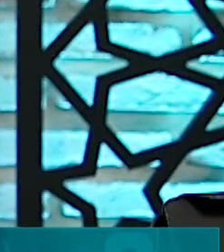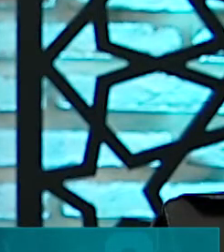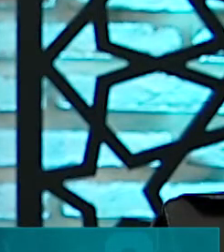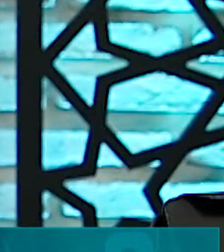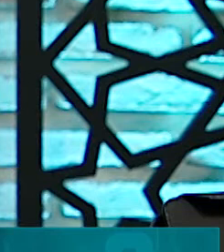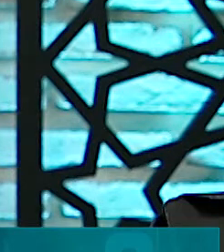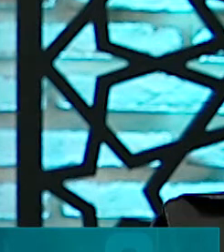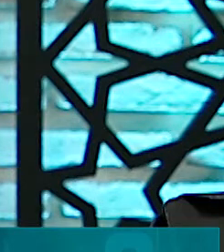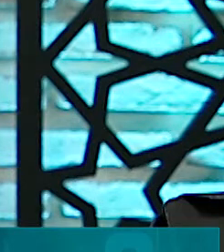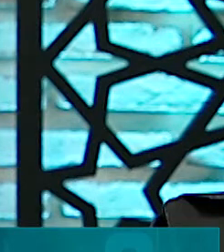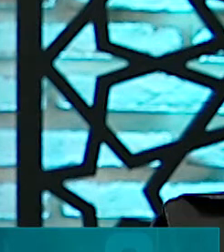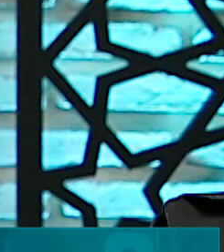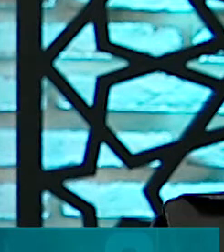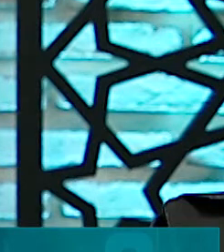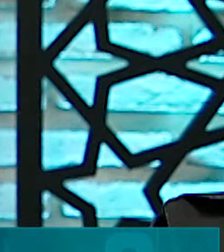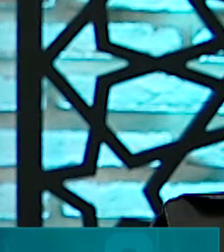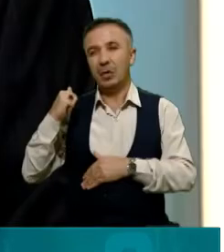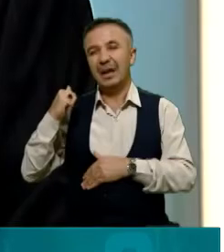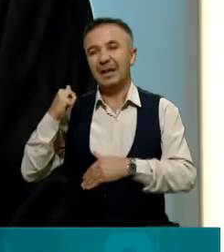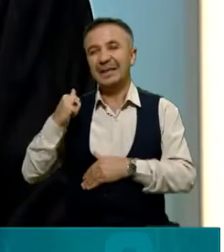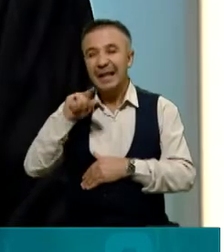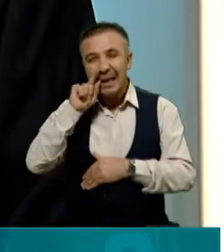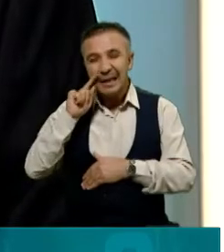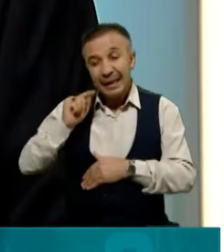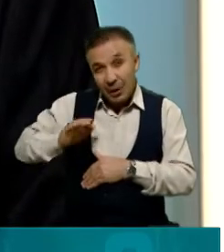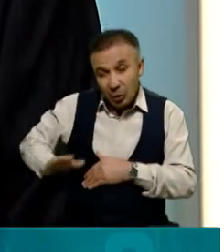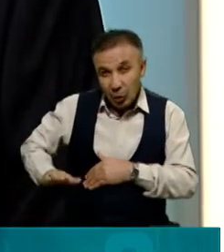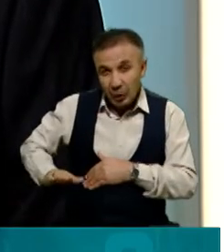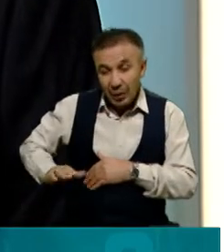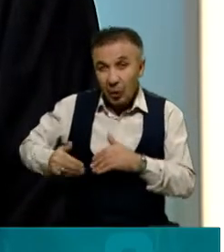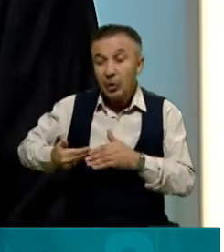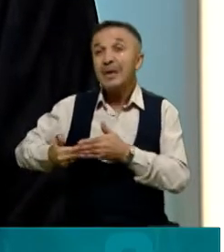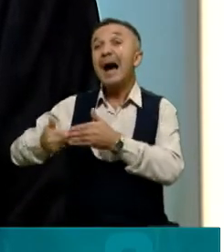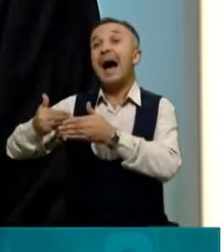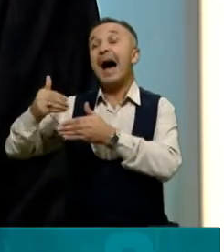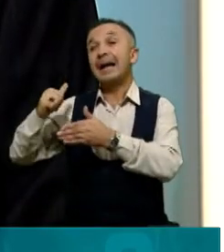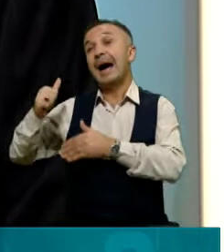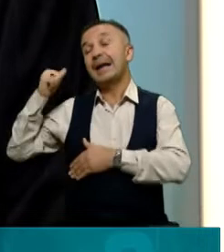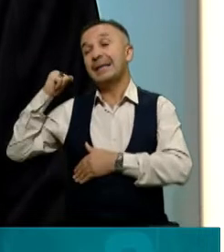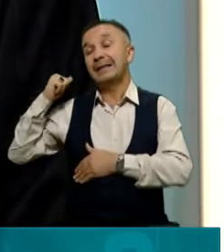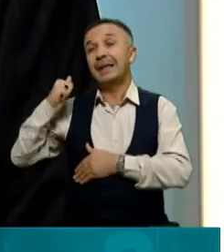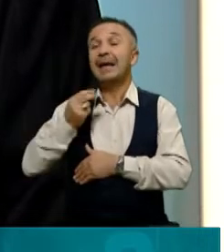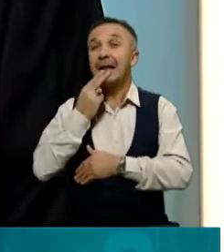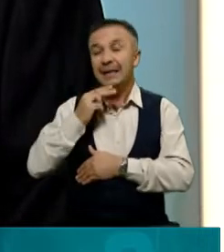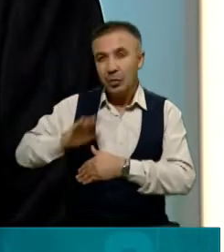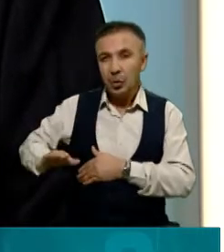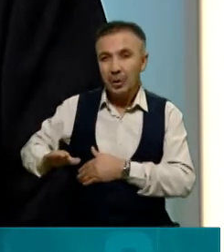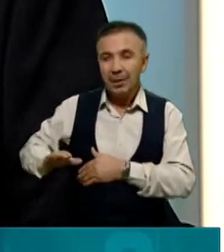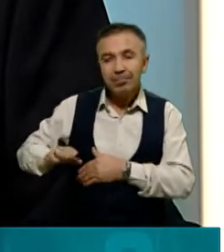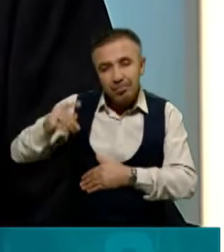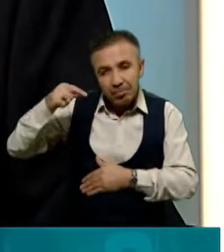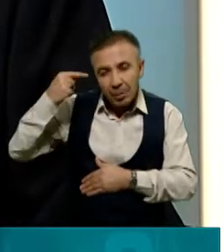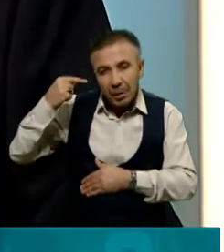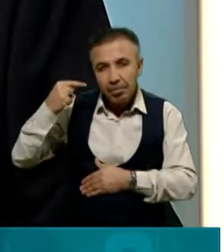erkek çocuklar, arkasından hanımefendiler. Burada zihinlere şöyle bir sual gelebilir. Yani